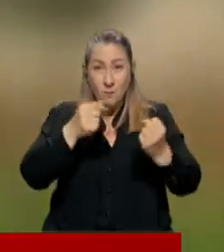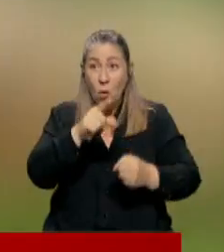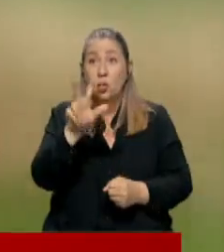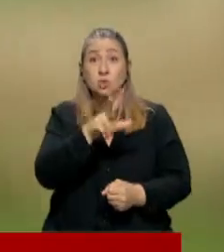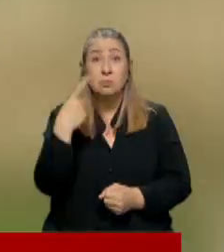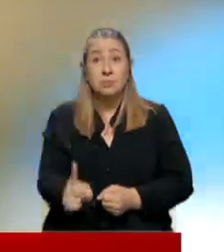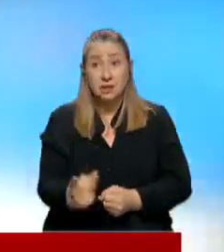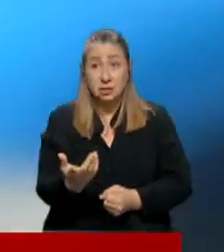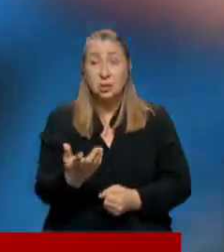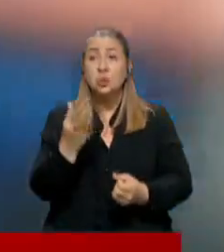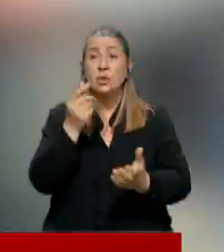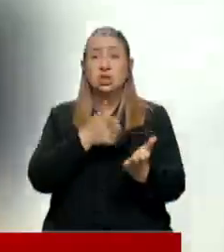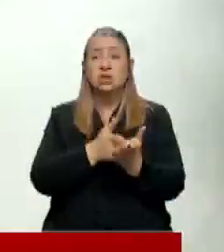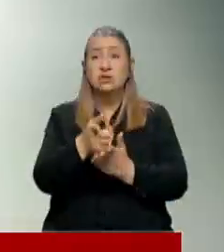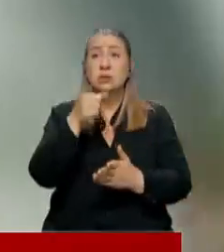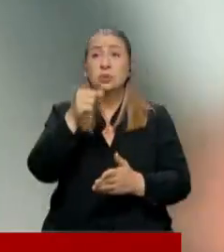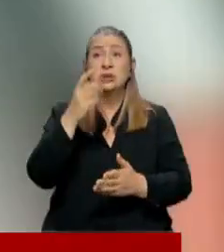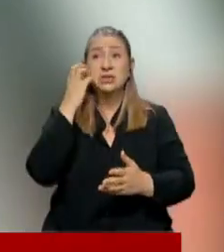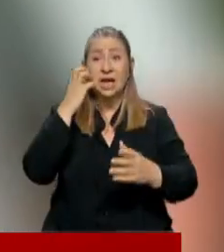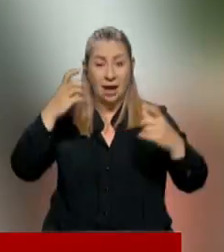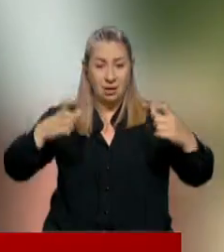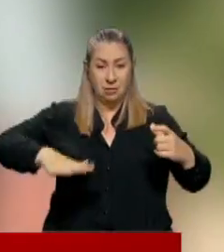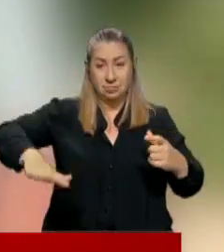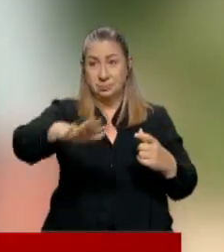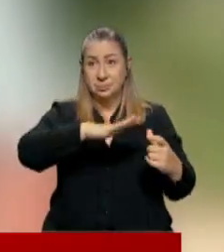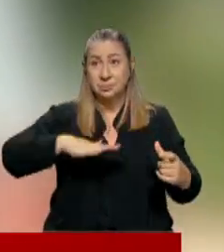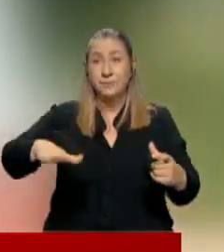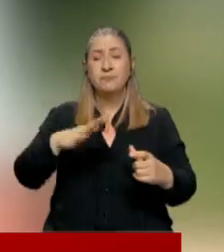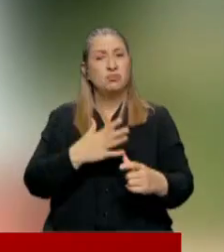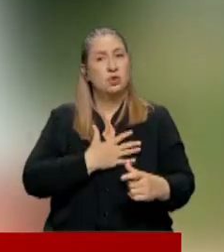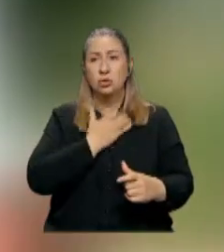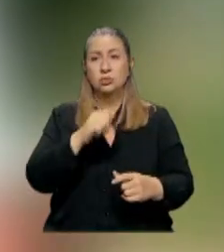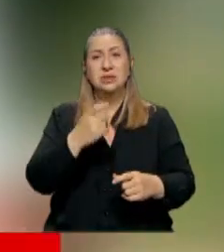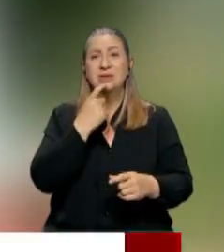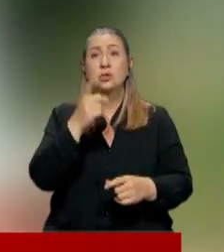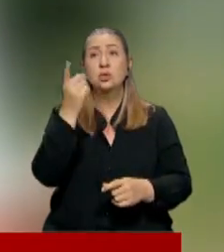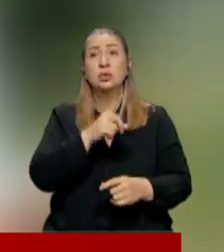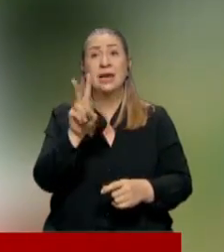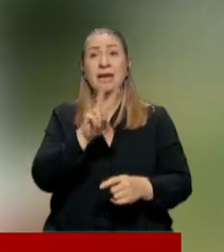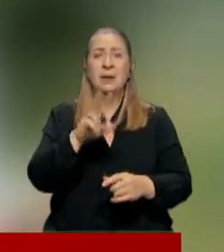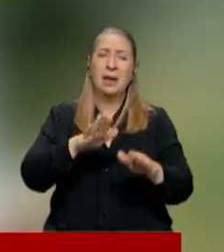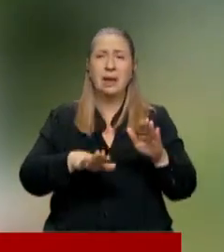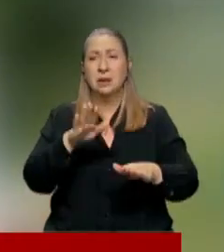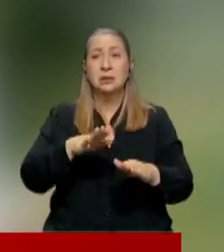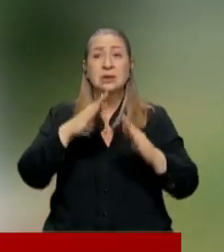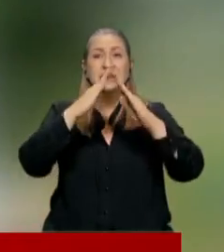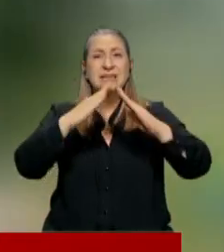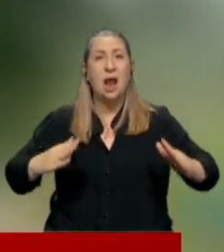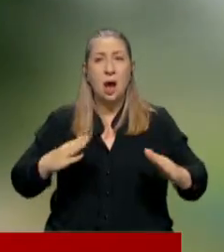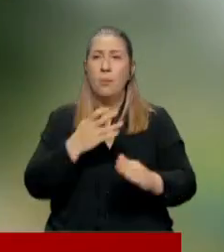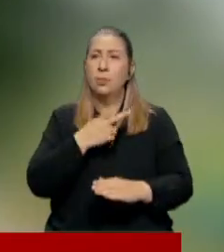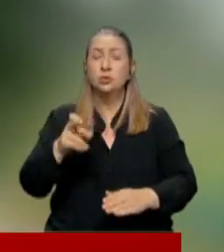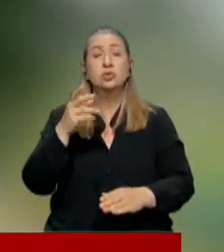liraya. Bir sürü çiftçi arkadaşımız bu Sakarya Vadisi'nde ne yazık ki bu sene %20'ye yakın seralar boş.